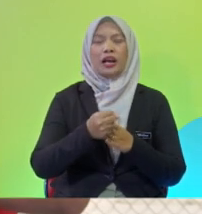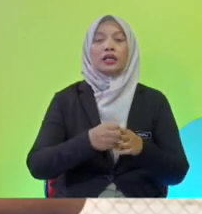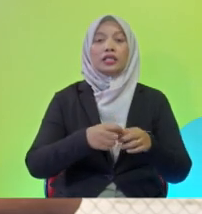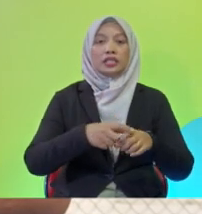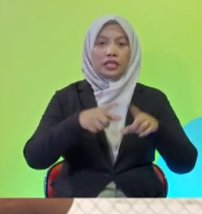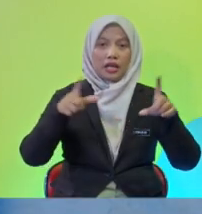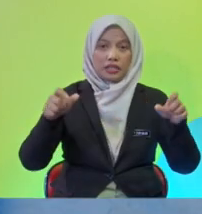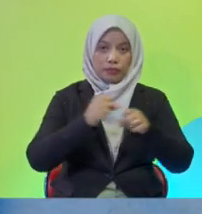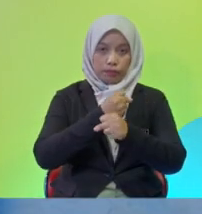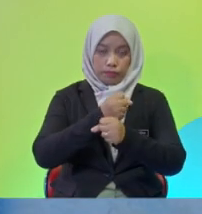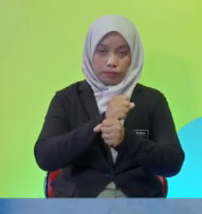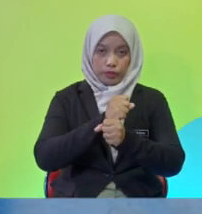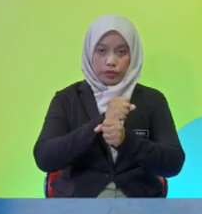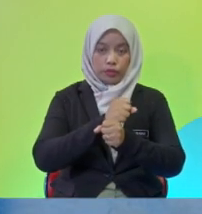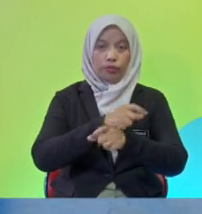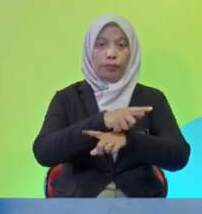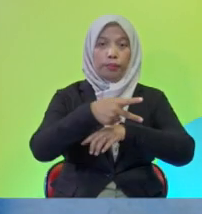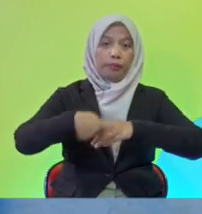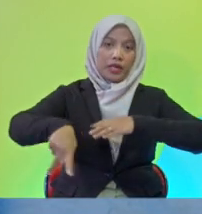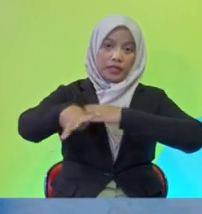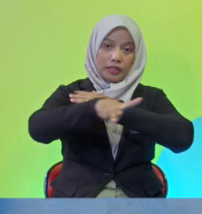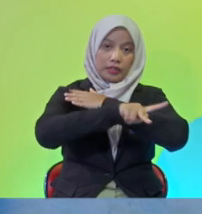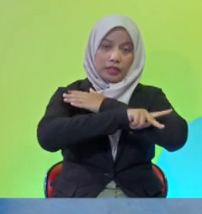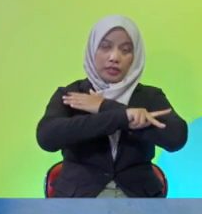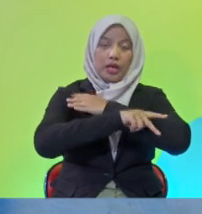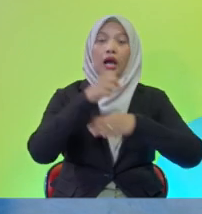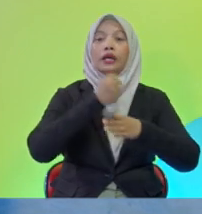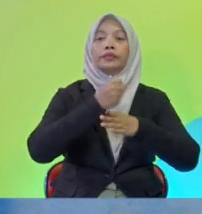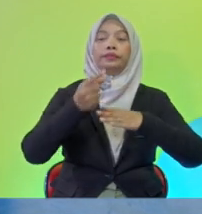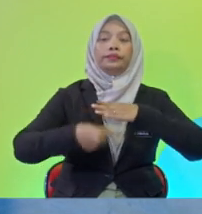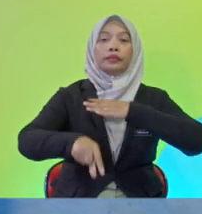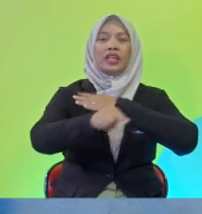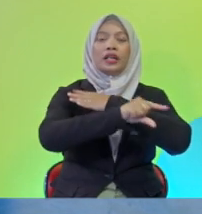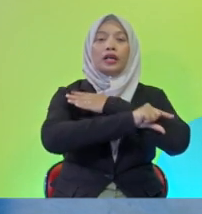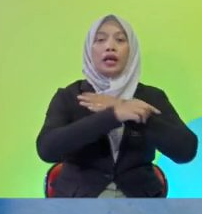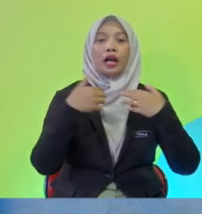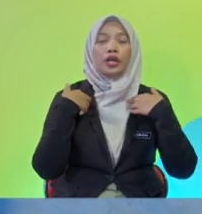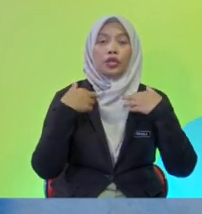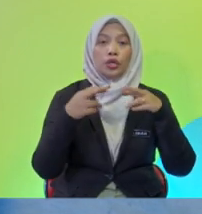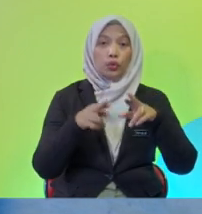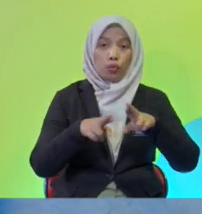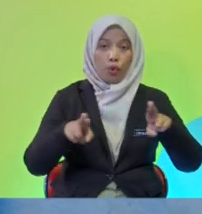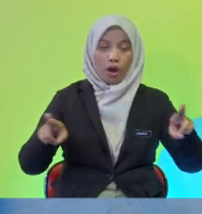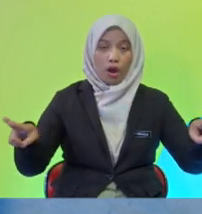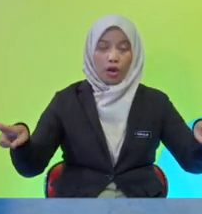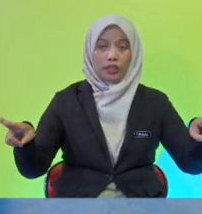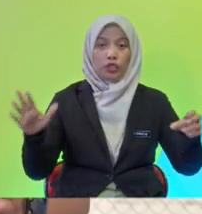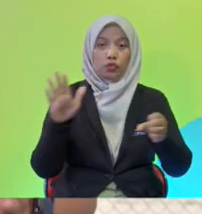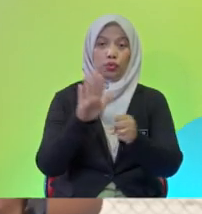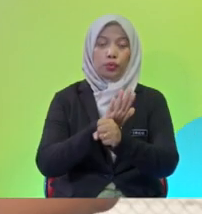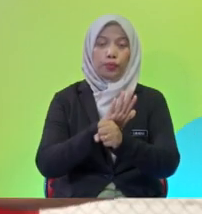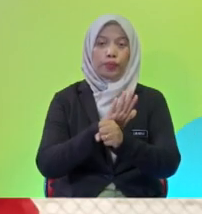saiz gelanggang dia Aiman. Okey, dalam konsep rekreasi sebenarnya dia asalkan kita ada ruang yang mencukupi untuk